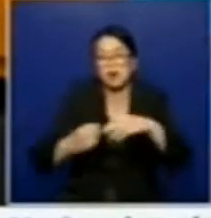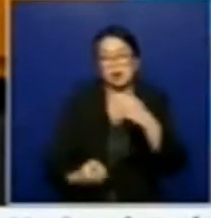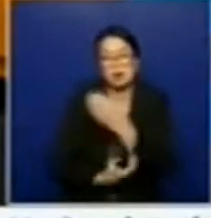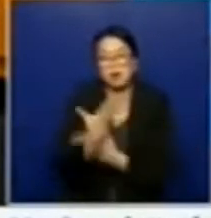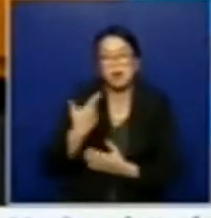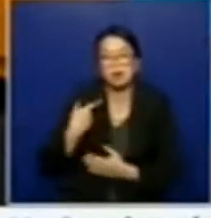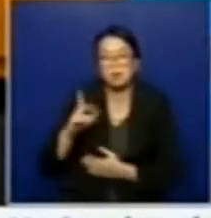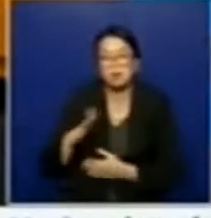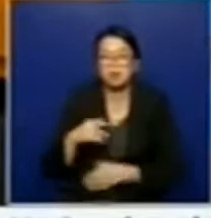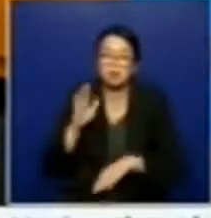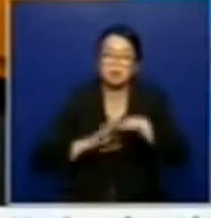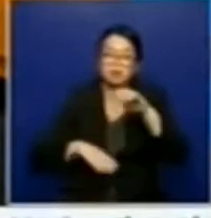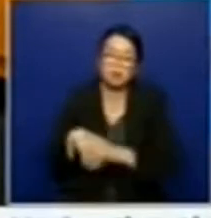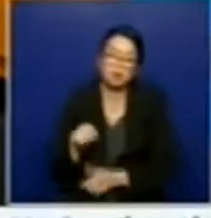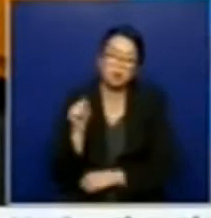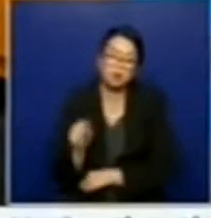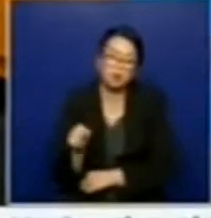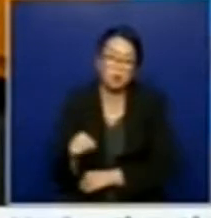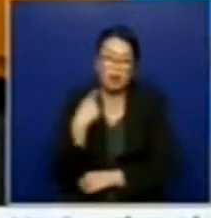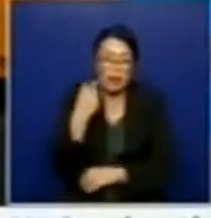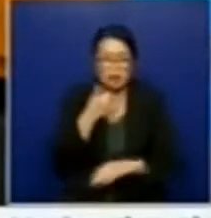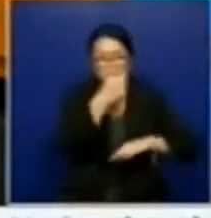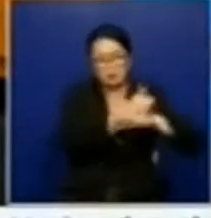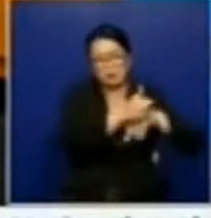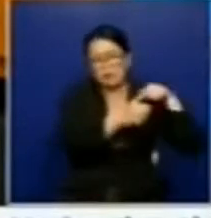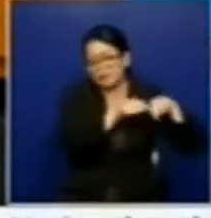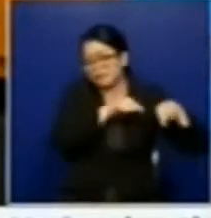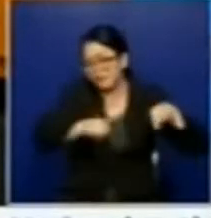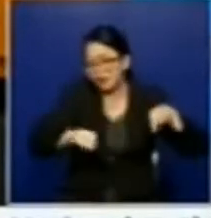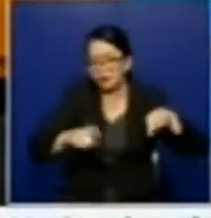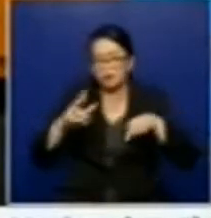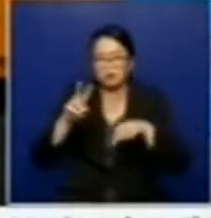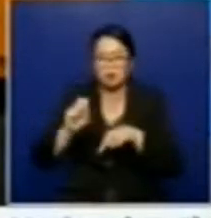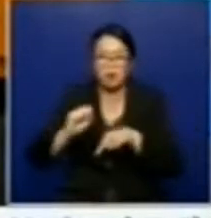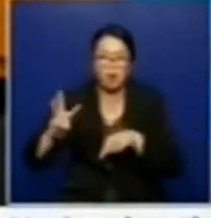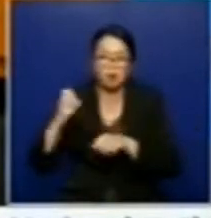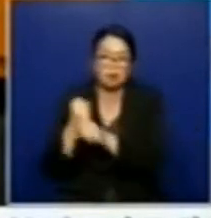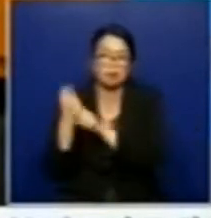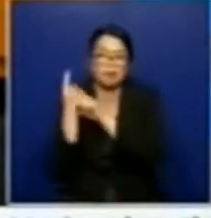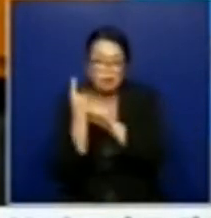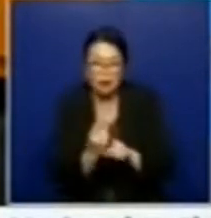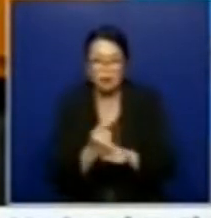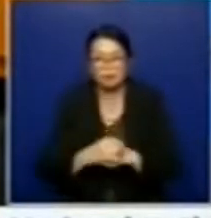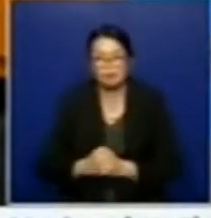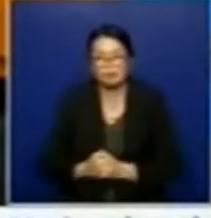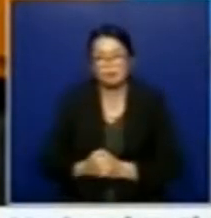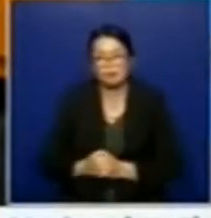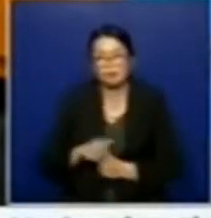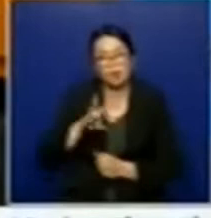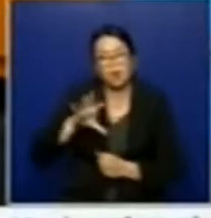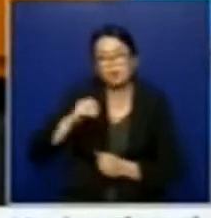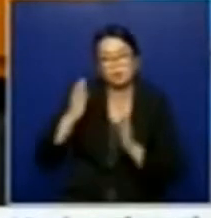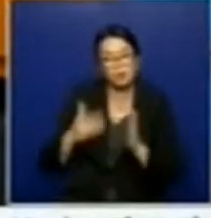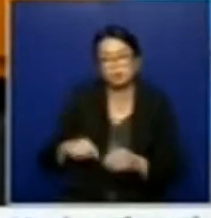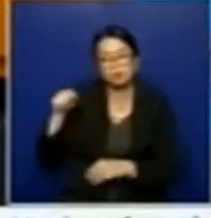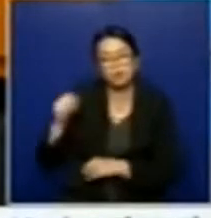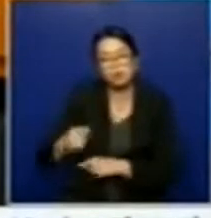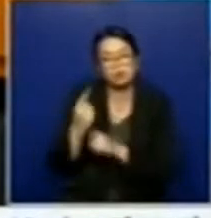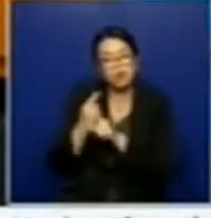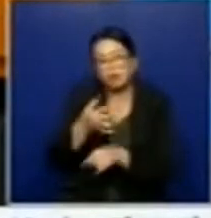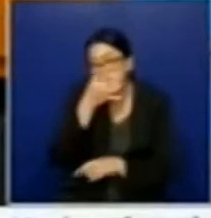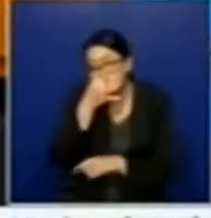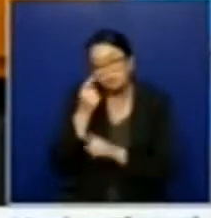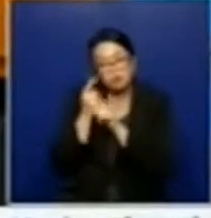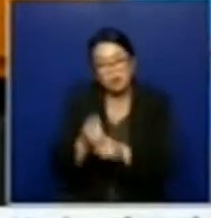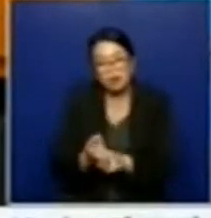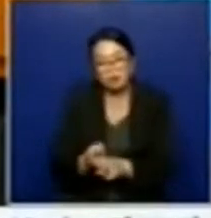ราะมือที่กดโหวตจริงๆแล้วอยู่ที่คนประยุทธ์จันทร์โอชาคนเดียวเพราะฉะนั้นนี่ไม่ใช่เรื่องที่ผมจะต้องไปสนใจว่าท่านรู้สึกยังไง